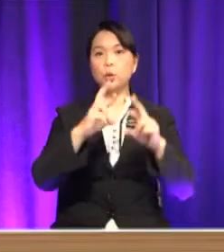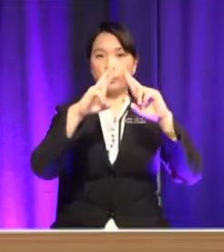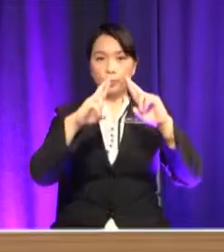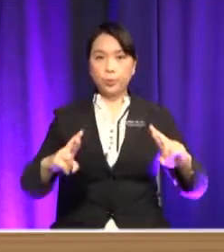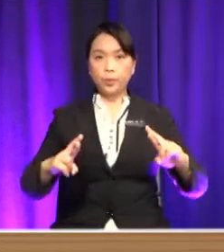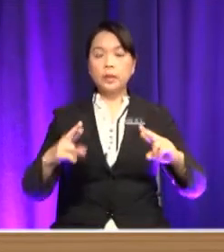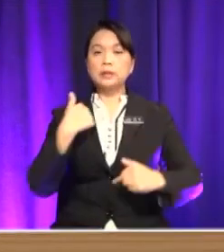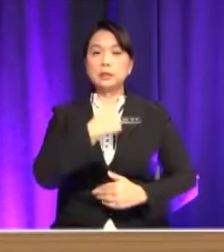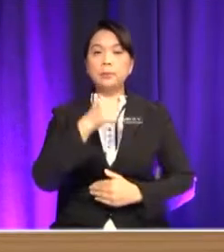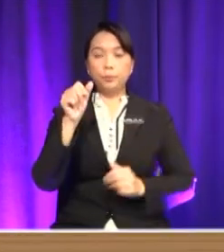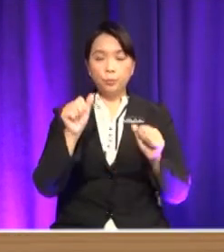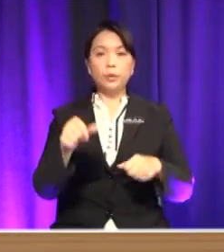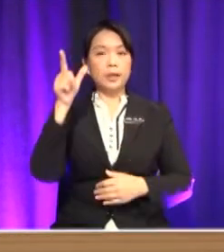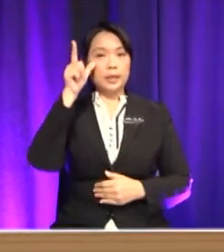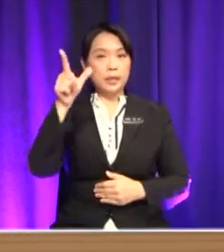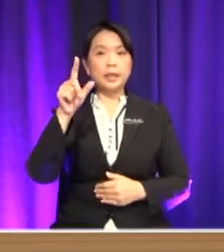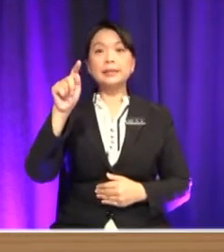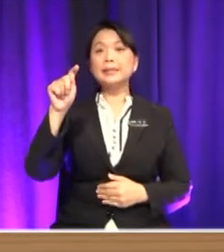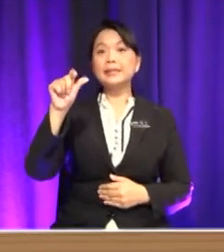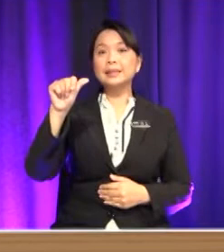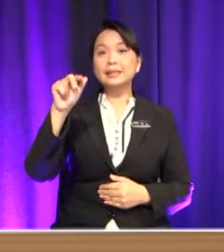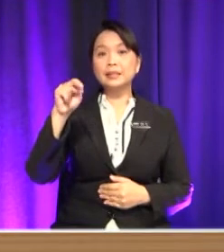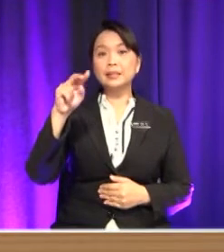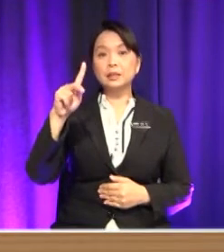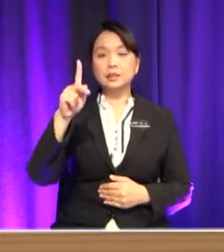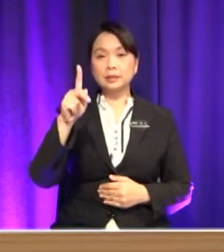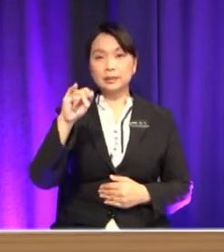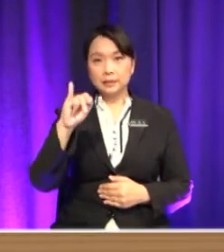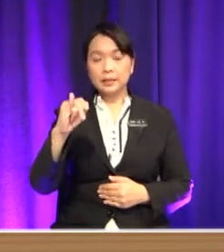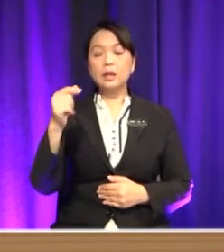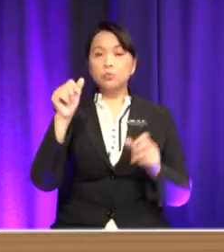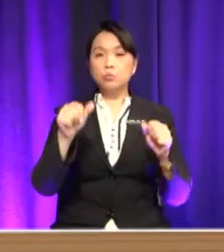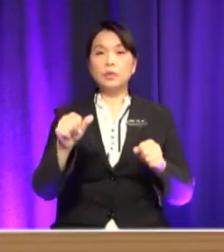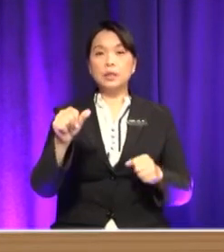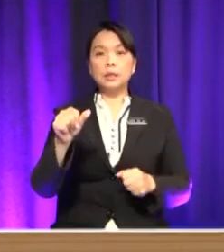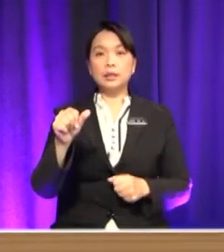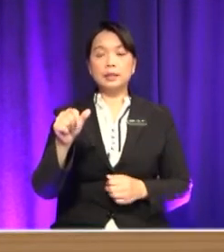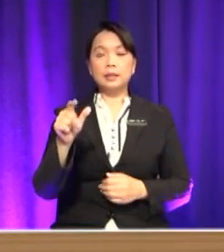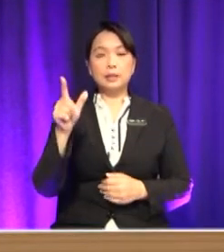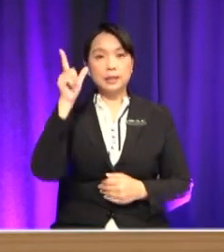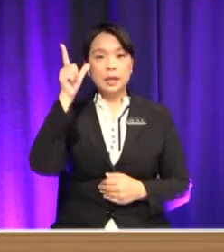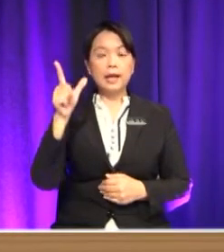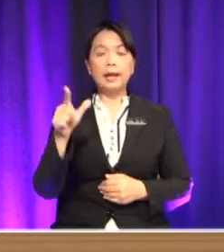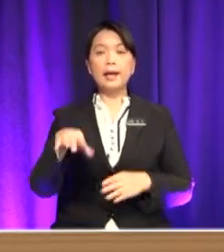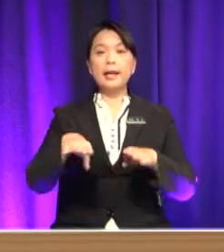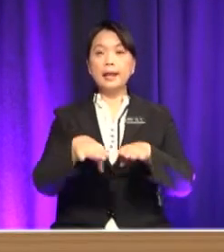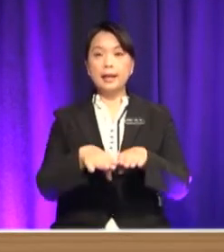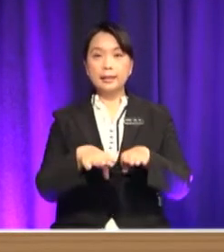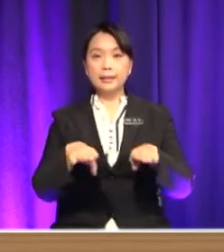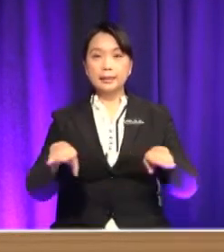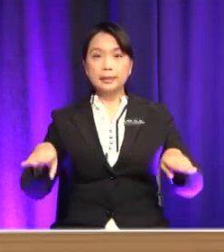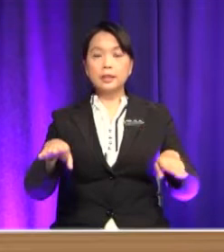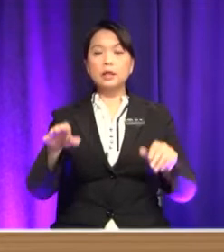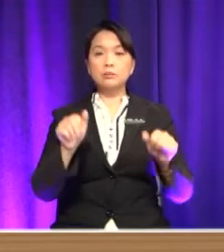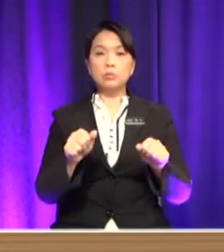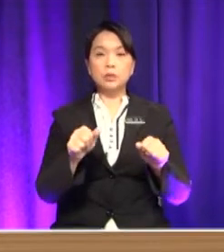tangki, binaan tiang, dinding, pintu, lantai dan ada ukuran tinggi. Dekat situ dia